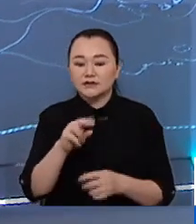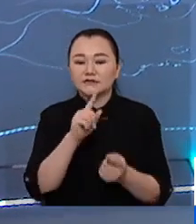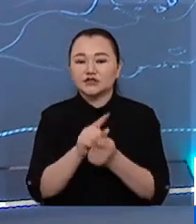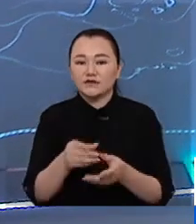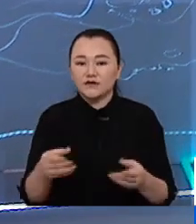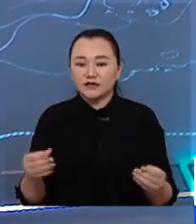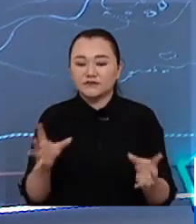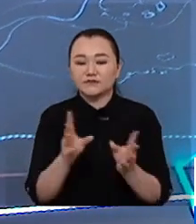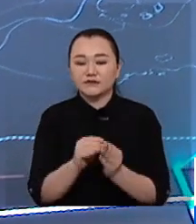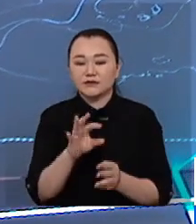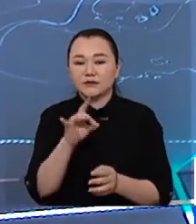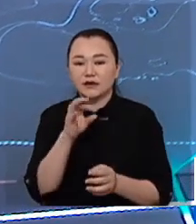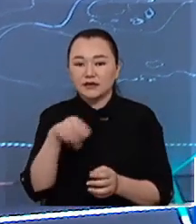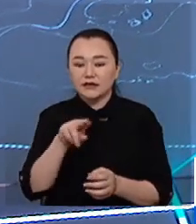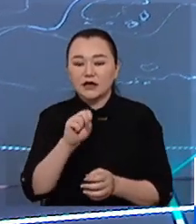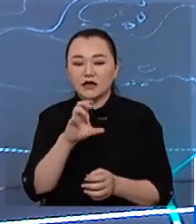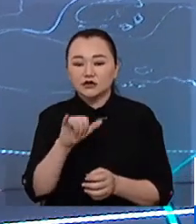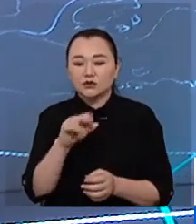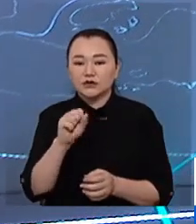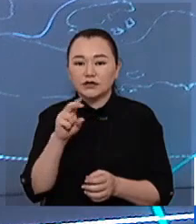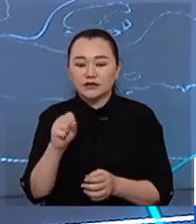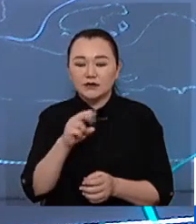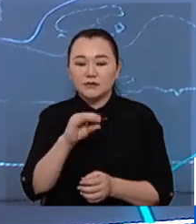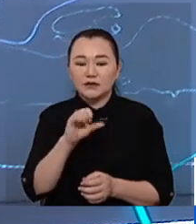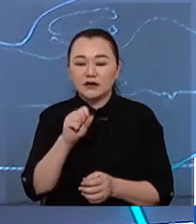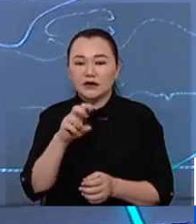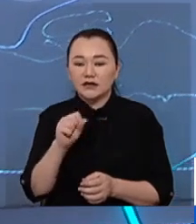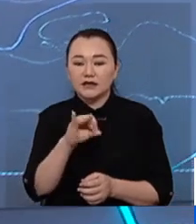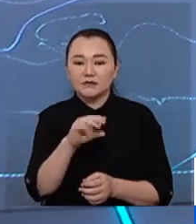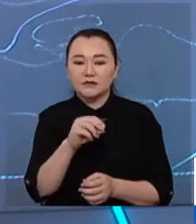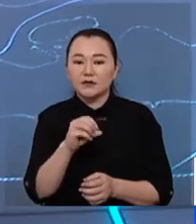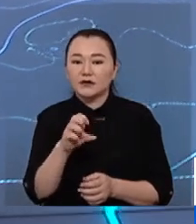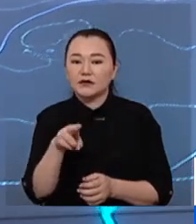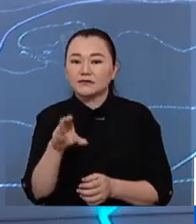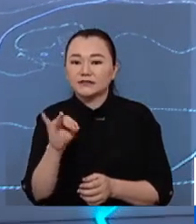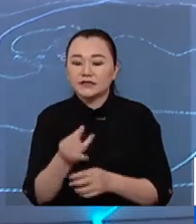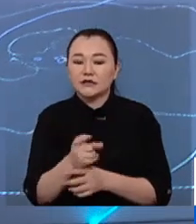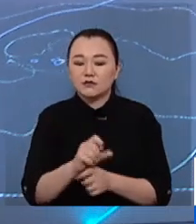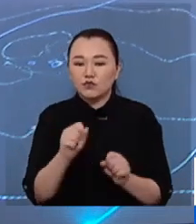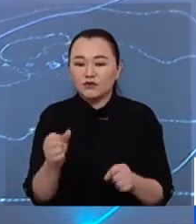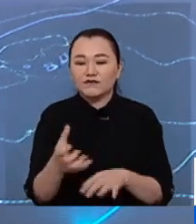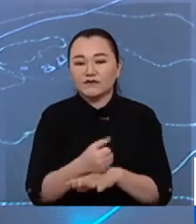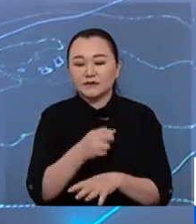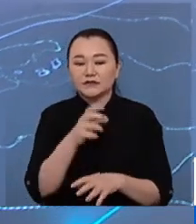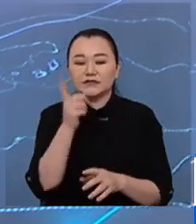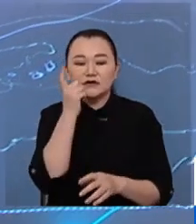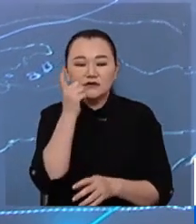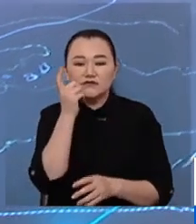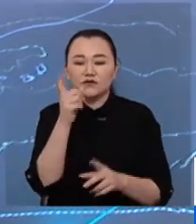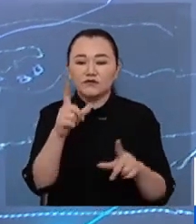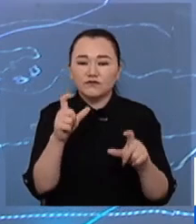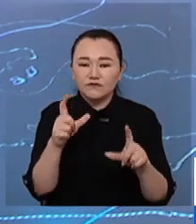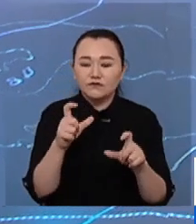весну» вместе с брендами ASU, Dada, Piala и Pepsi. Жители страны могут выиграть смартфоны, фотоаппараты